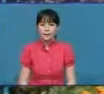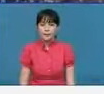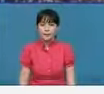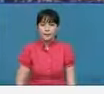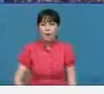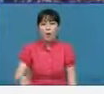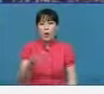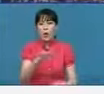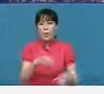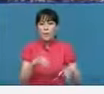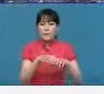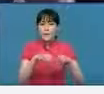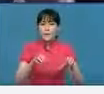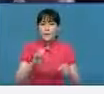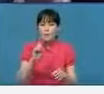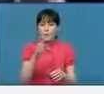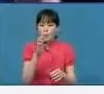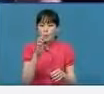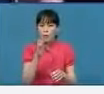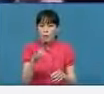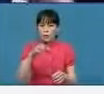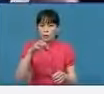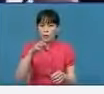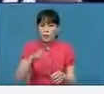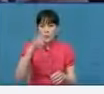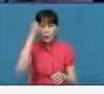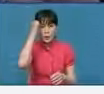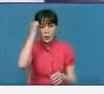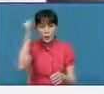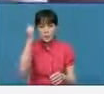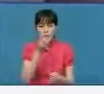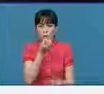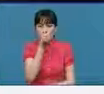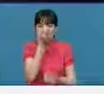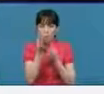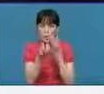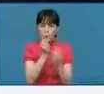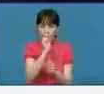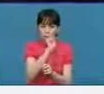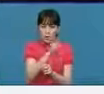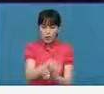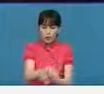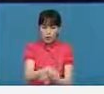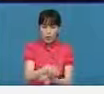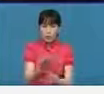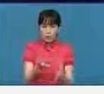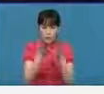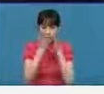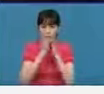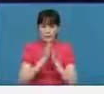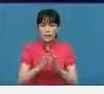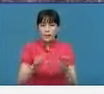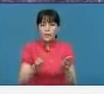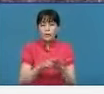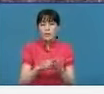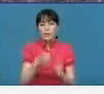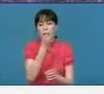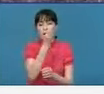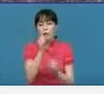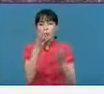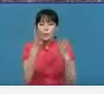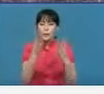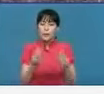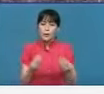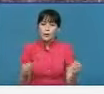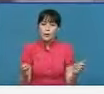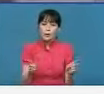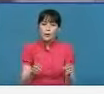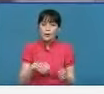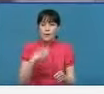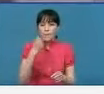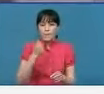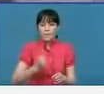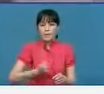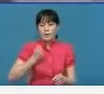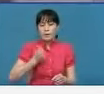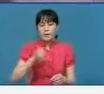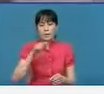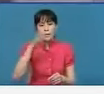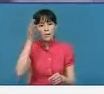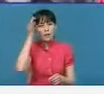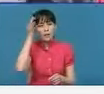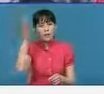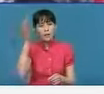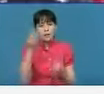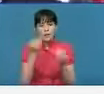Облыс әкімі алдымен Бауыржан Момышұлы ескерткішіне гүл шоқтарын қойып, бабалар рухына тағзым етті. Жеңіс күн жақындатқан батыр бабамыздың ерлігін еске